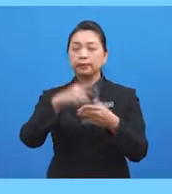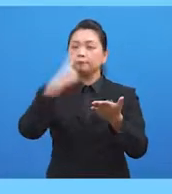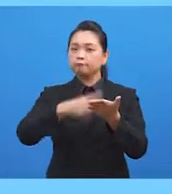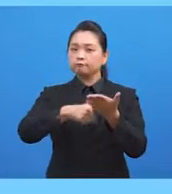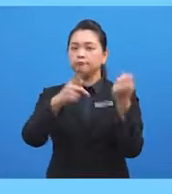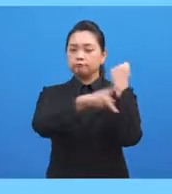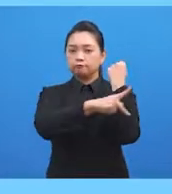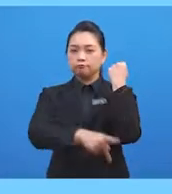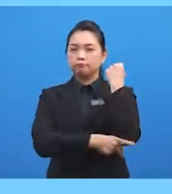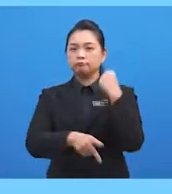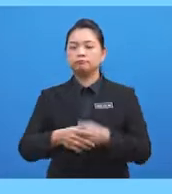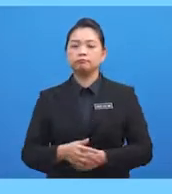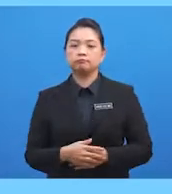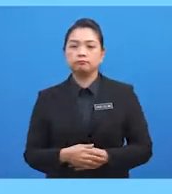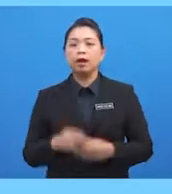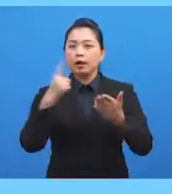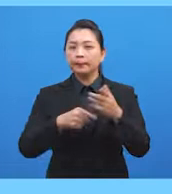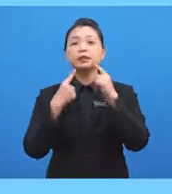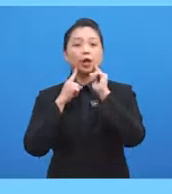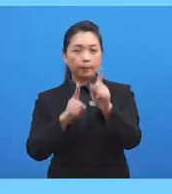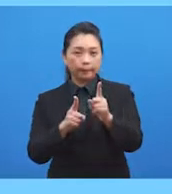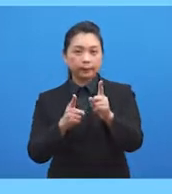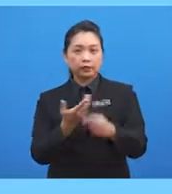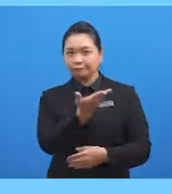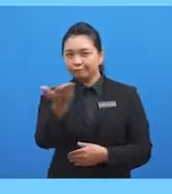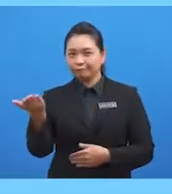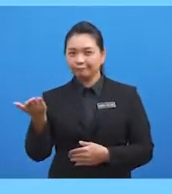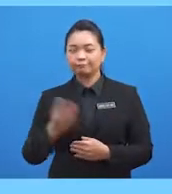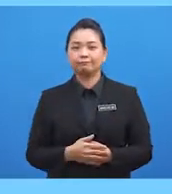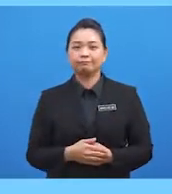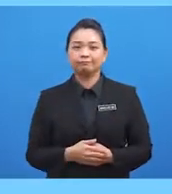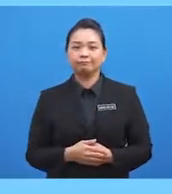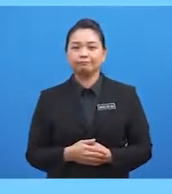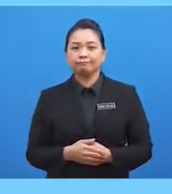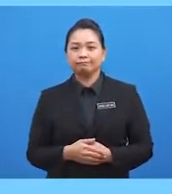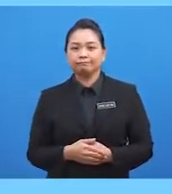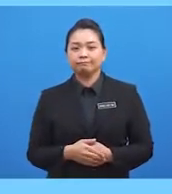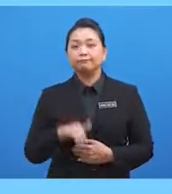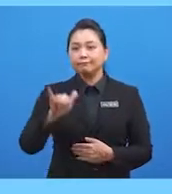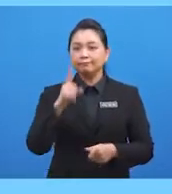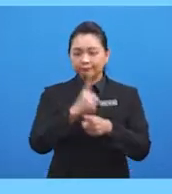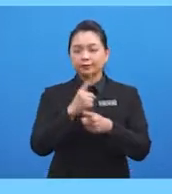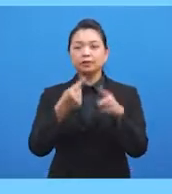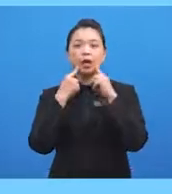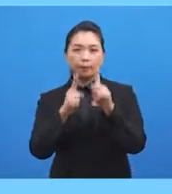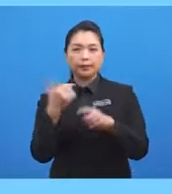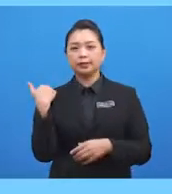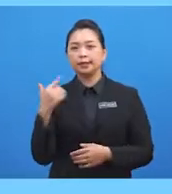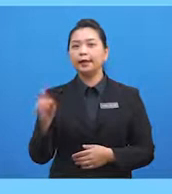persidangan Parlimen. Apakah jawapannya para pelajar? Ya, betul. Jawapannya ialah